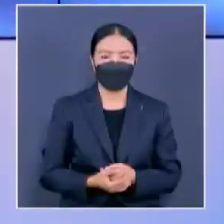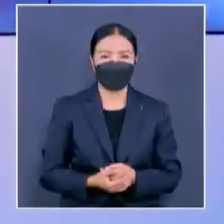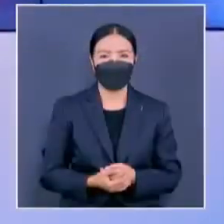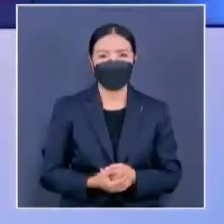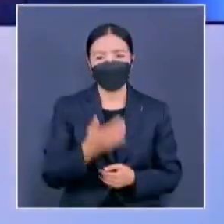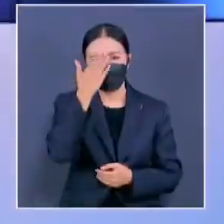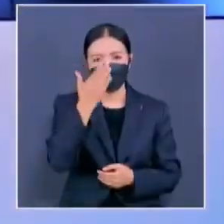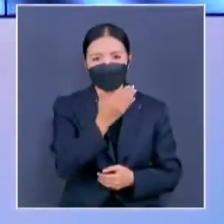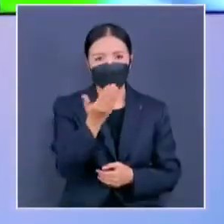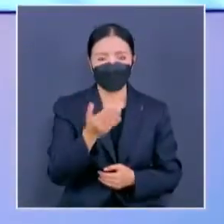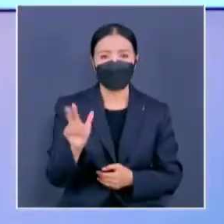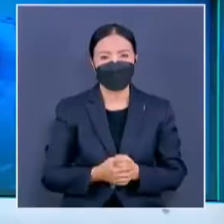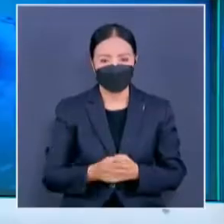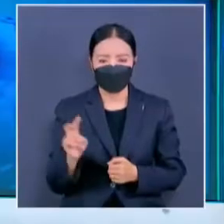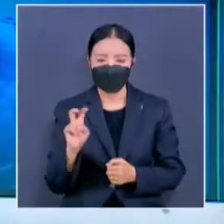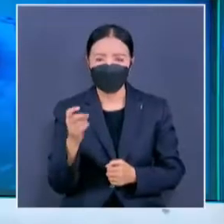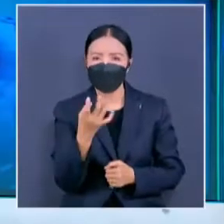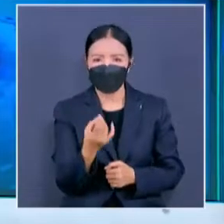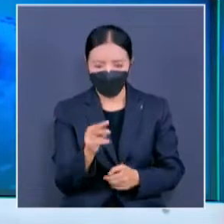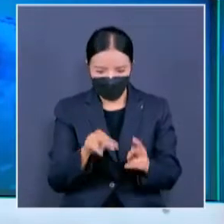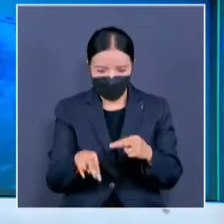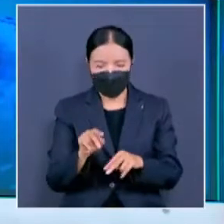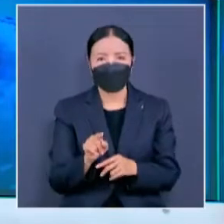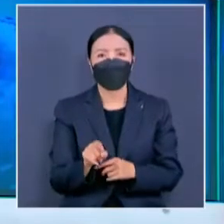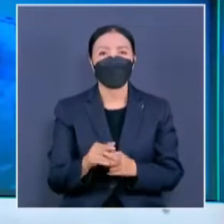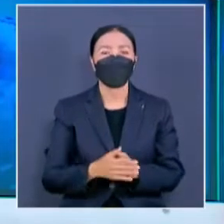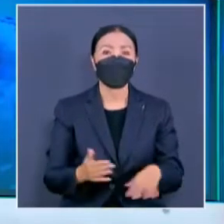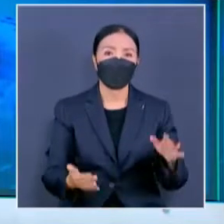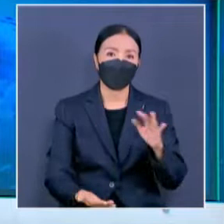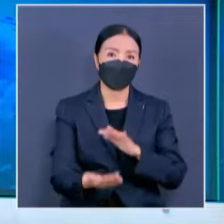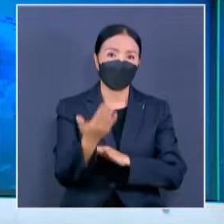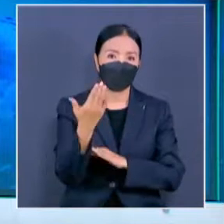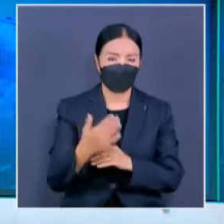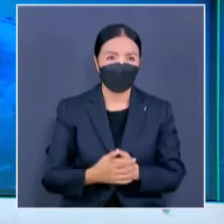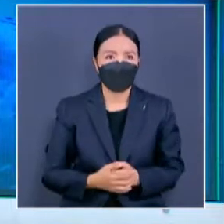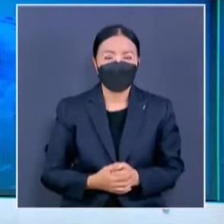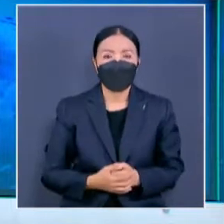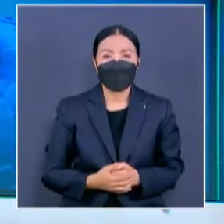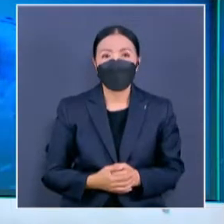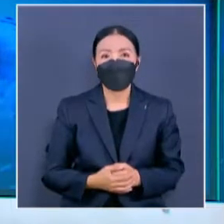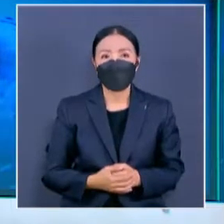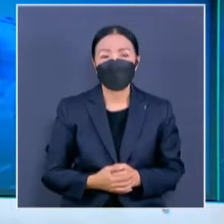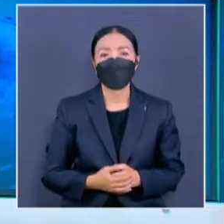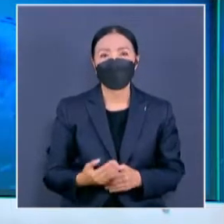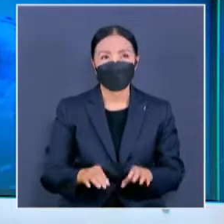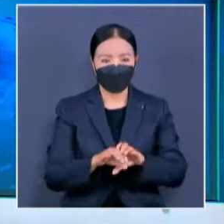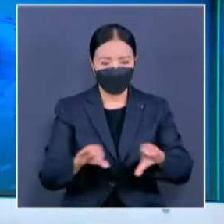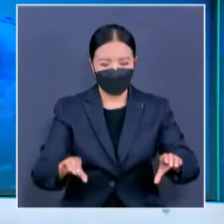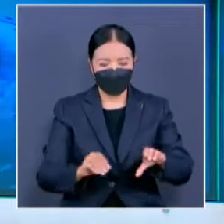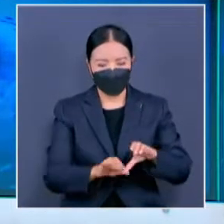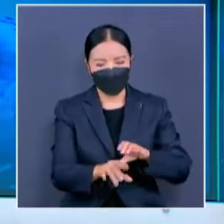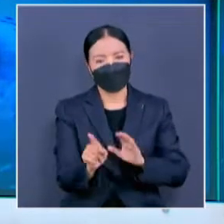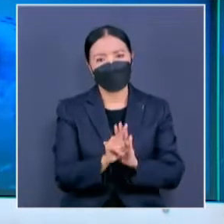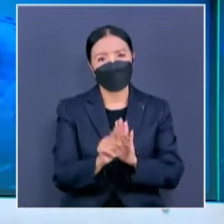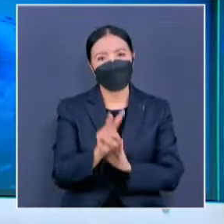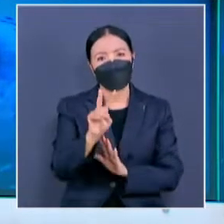รณสวัสดิ์ค่ะคุณผู้ชมและทั้ง3ท่าน ไปดูกันต่อครับเมื่อวานนี้ตอนช่วงเช้าครับคุณผู้ชมครับเกิดเหตุน้ำมันรั่วซ้ำอีกแล้วครับเป็นครั้งที่2